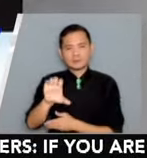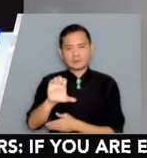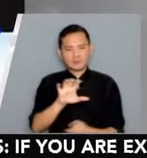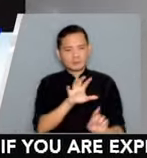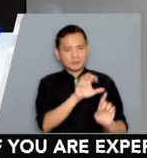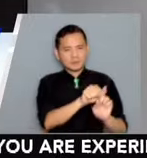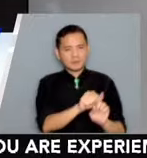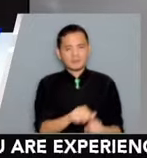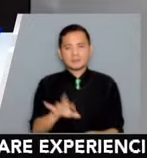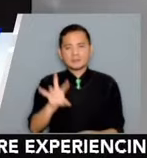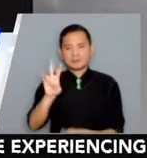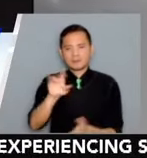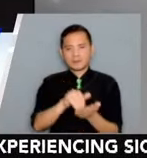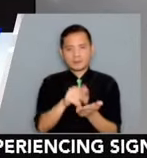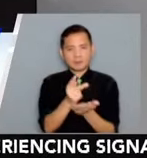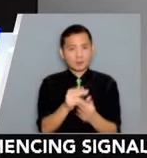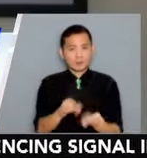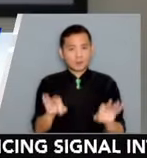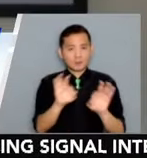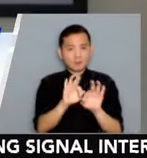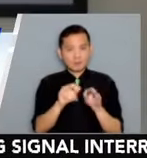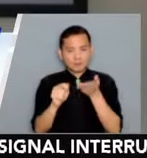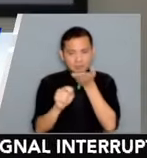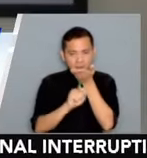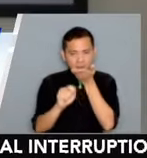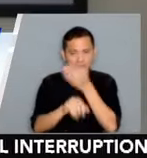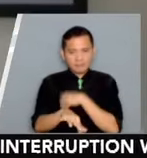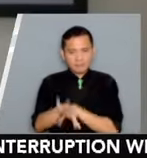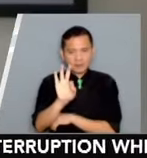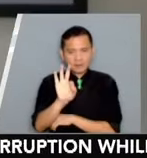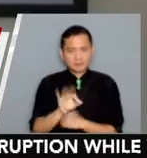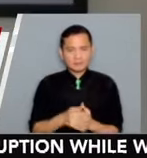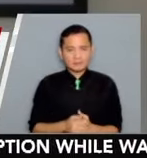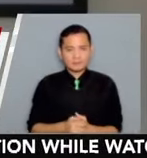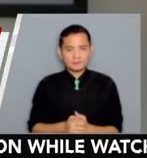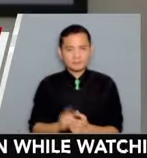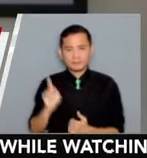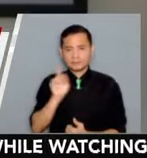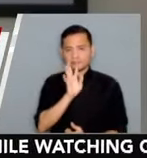umano'y shabu ang nakuha mula sa suspect. Itong suspect natin